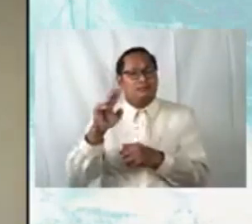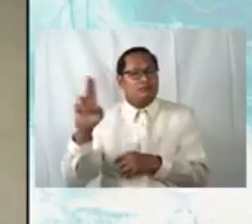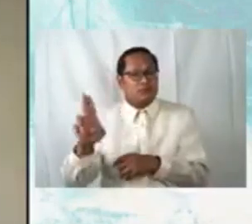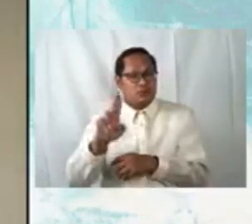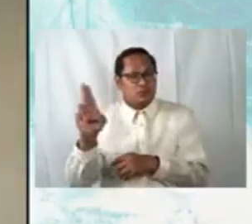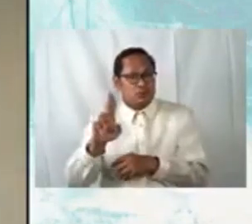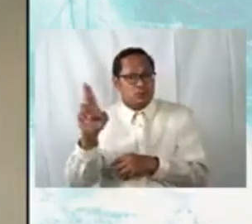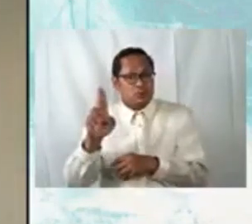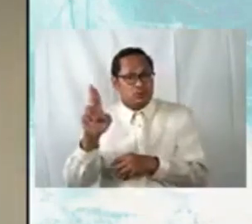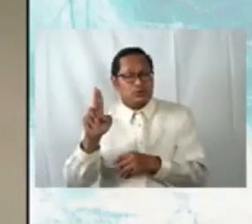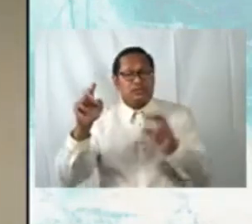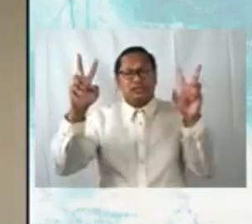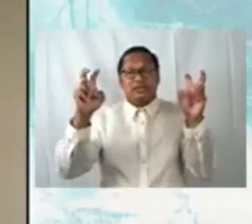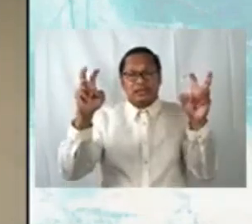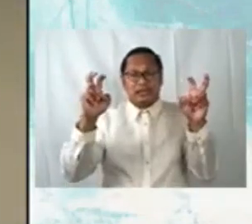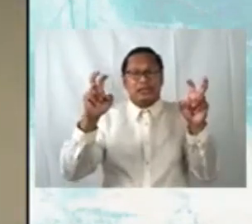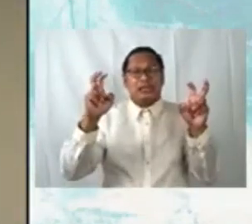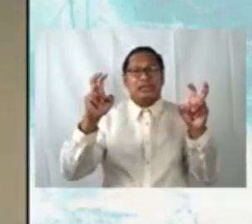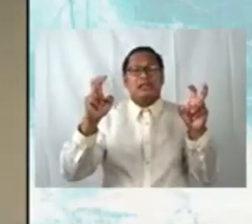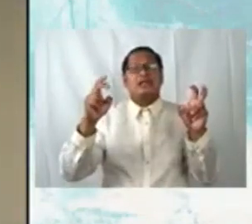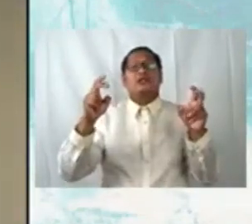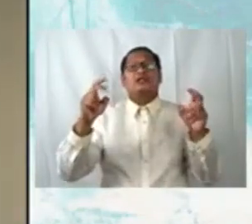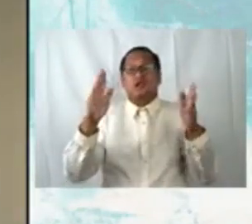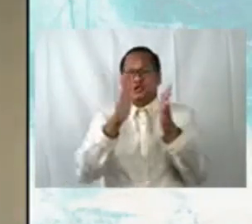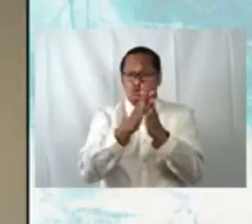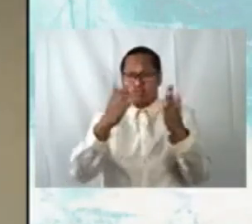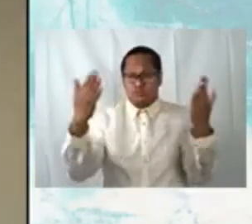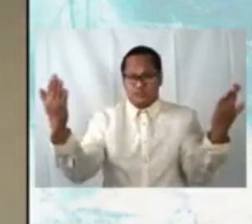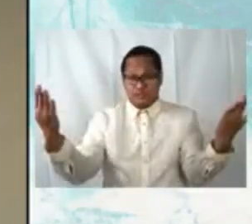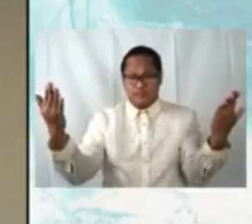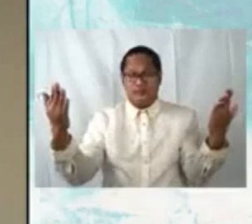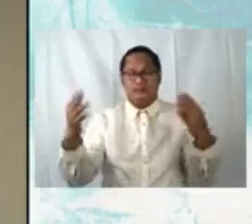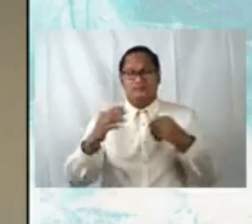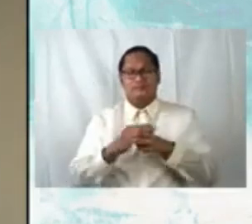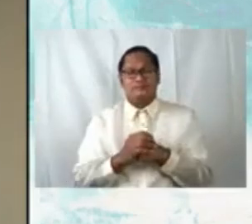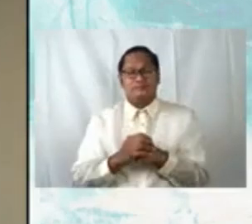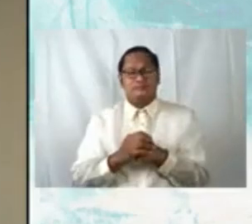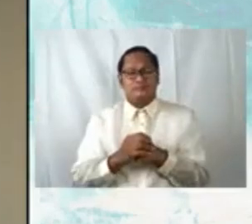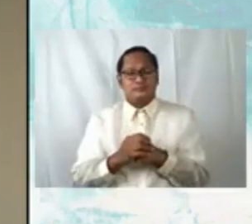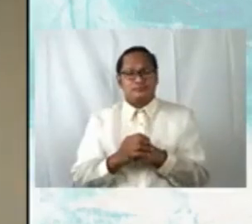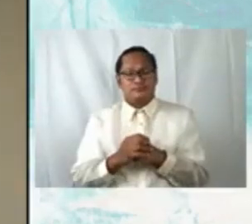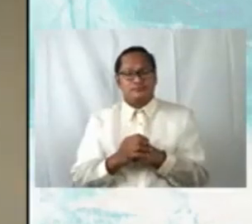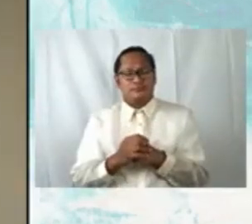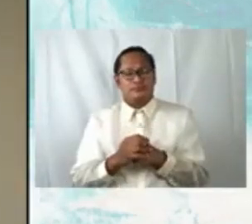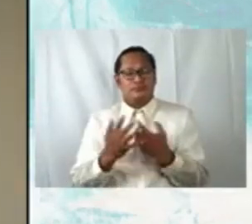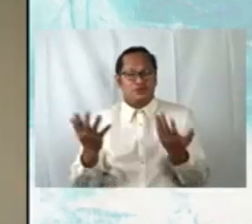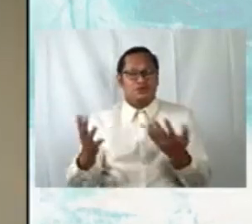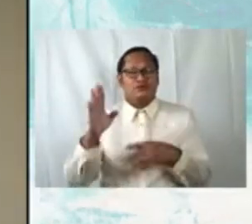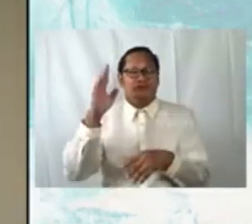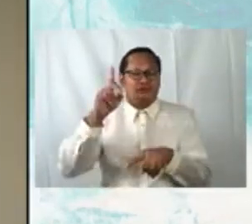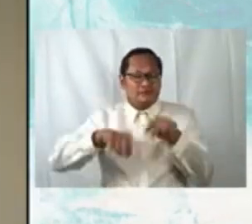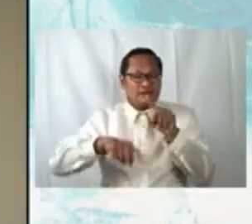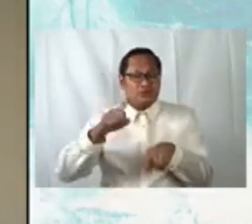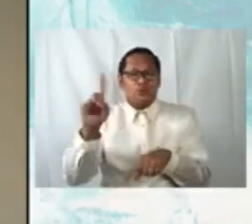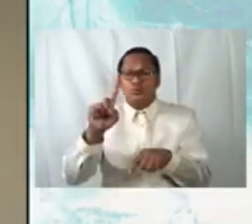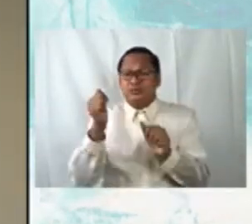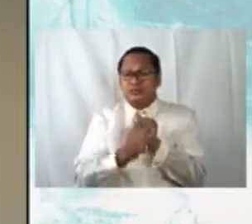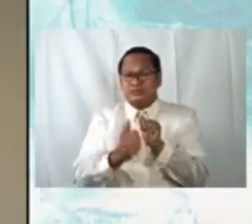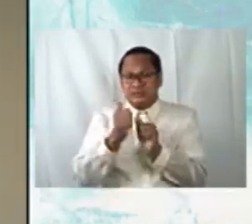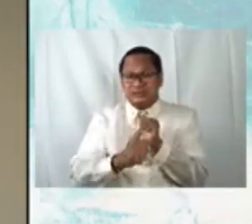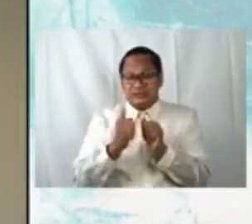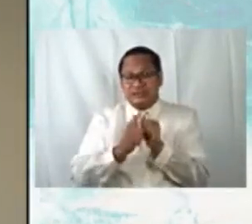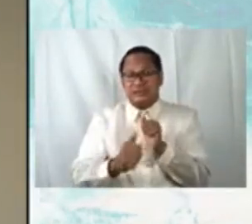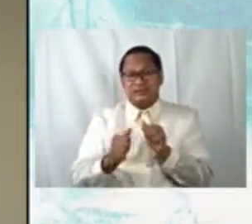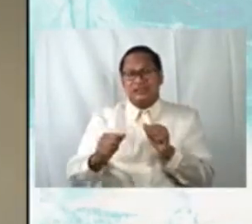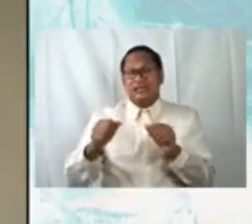ang title ng kanilang newspaper. Okay? So mga kaibigan, ano ibig sabihin nito? Ang